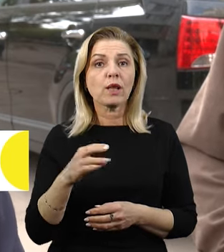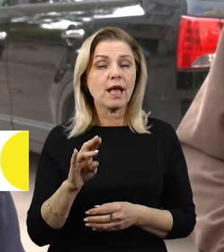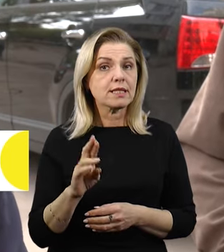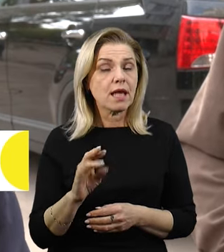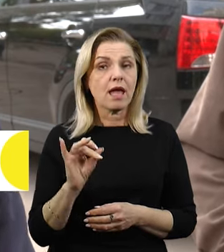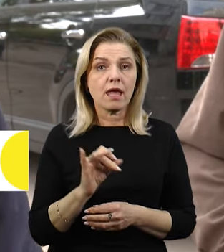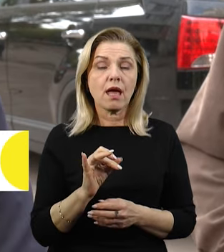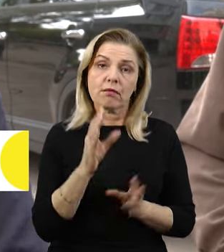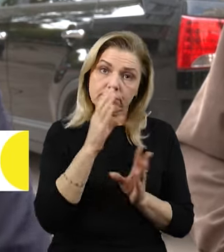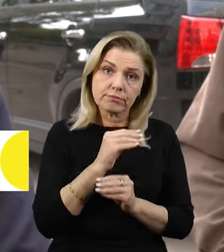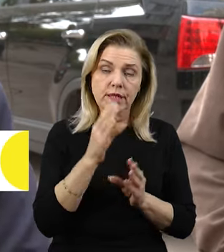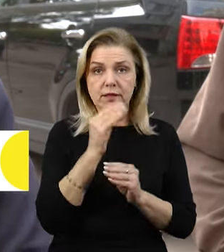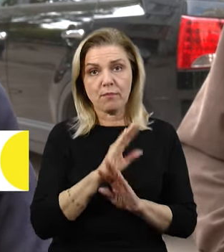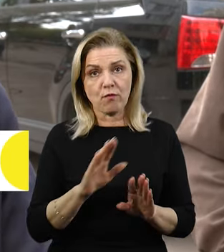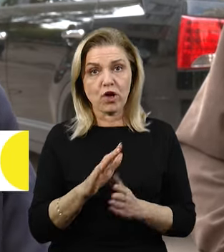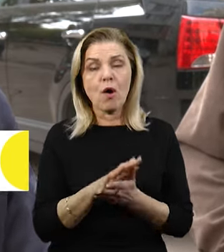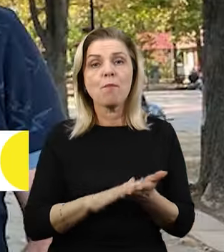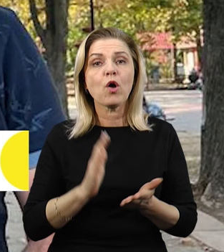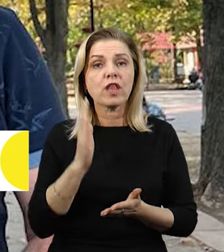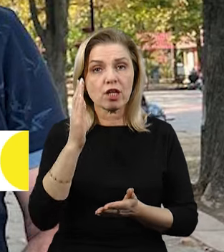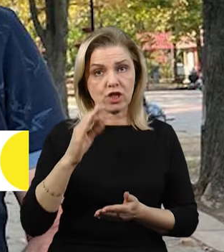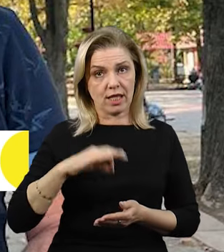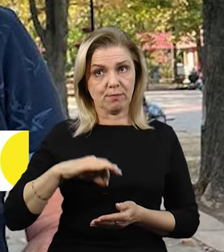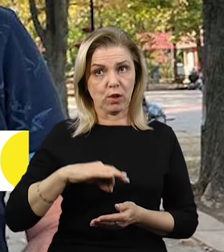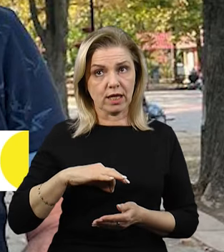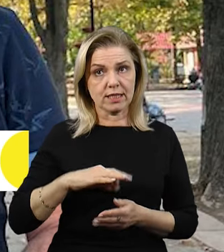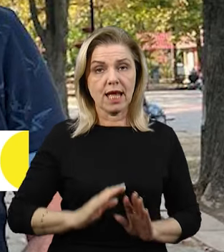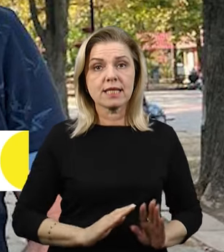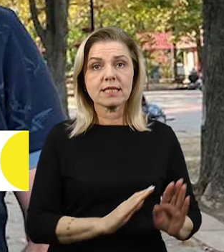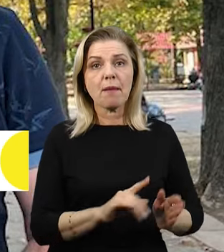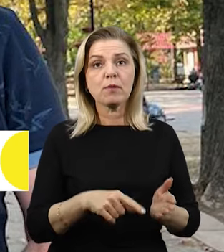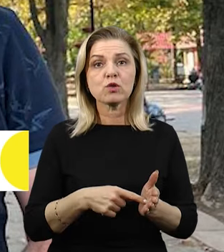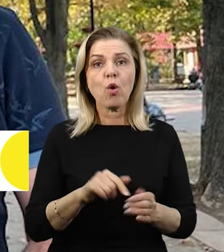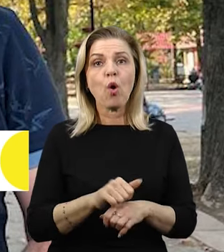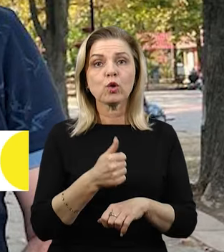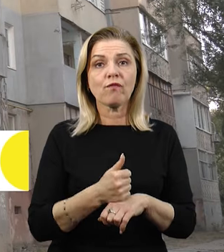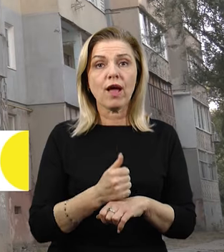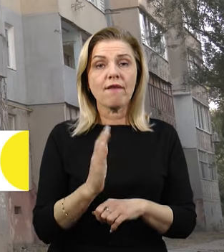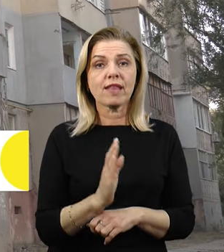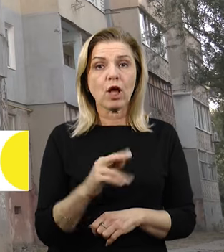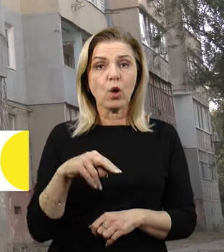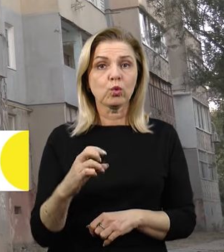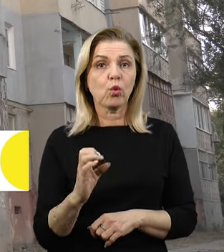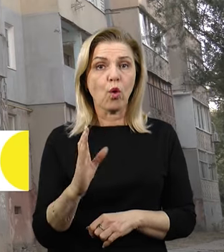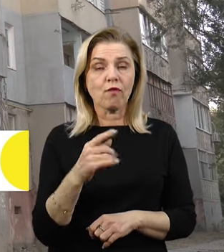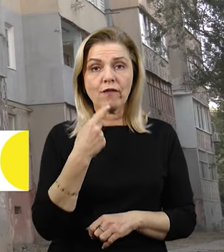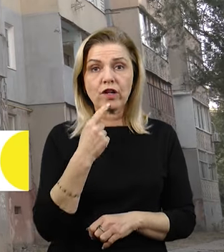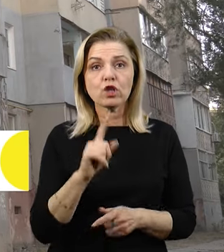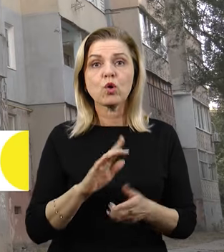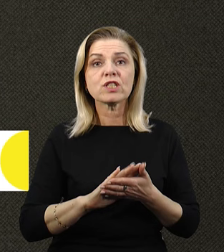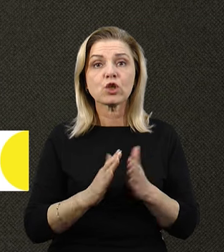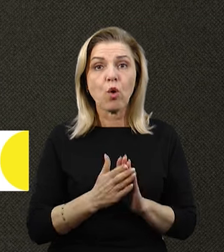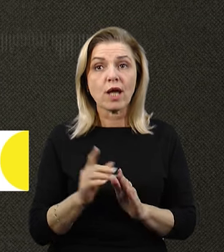доцільність чи недоцільність подальшої надійної експлуатації. Заступник міського голови Віталій Луков говорить, що ситуація з будинком